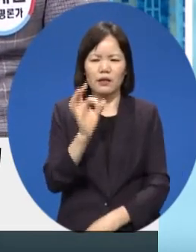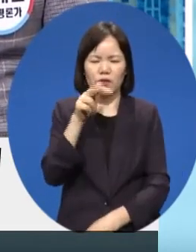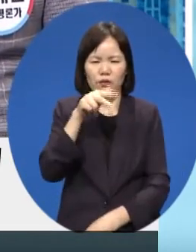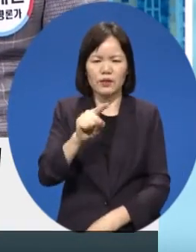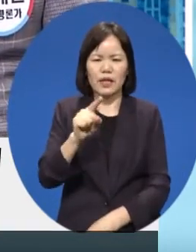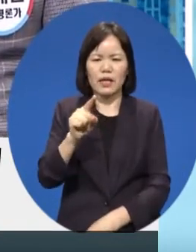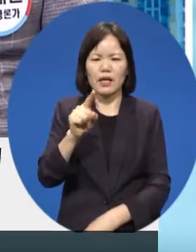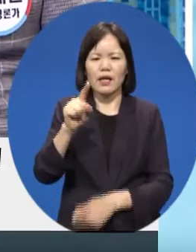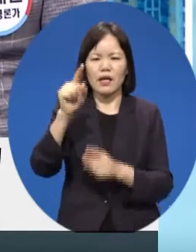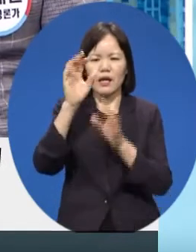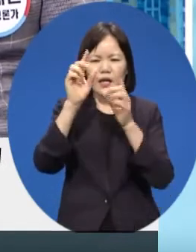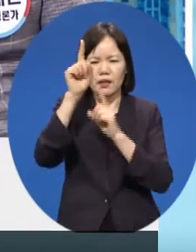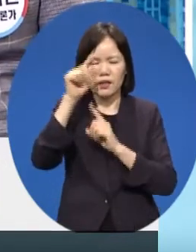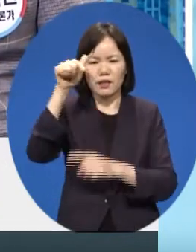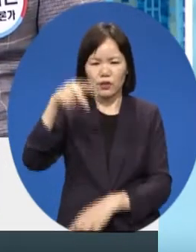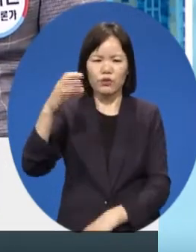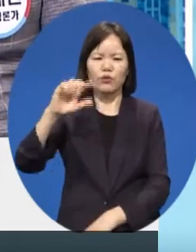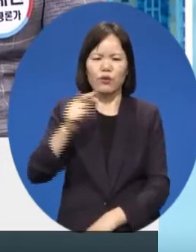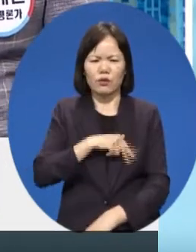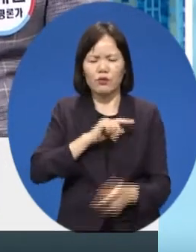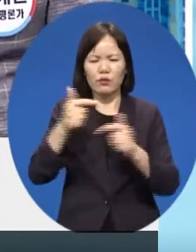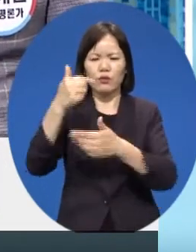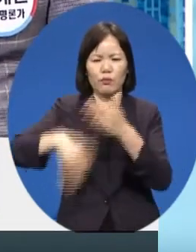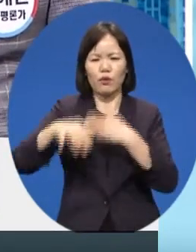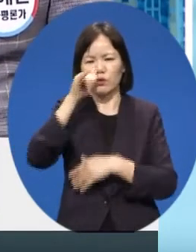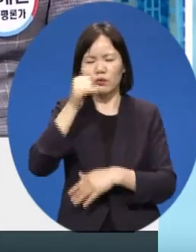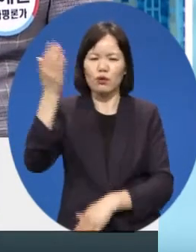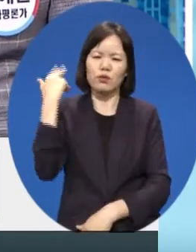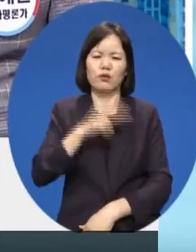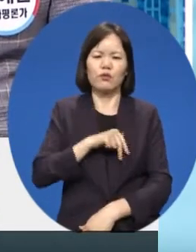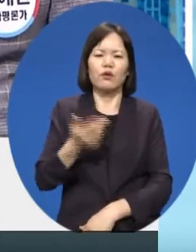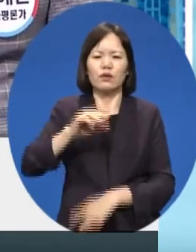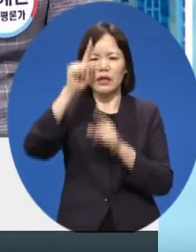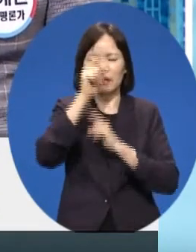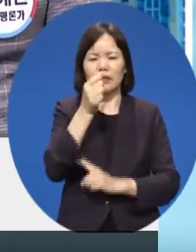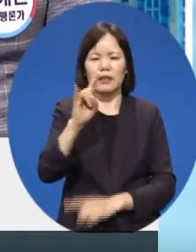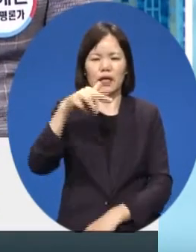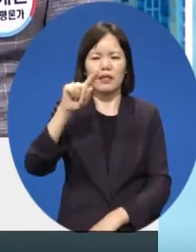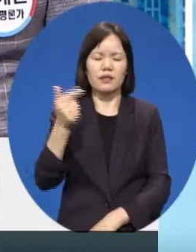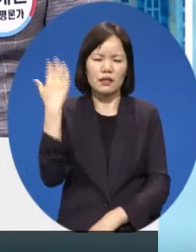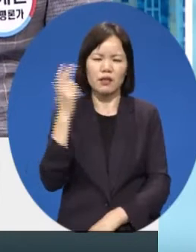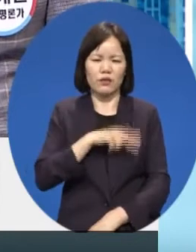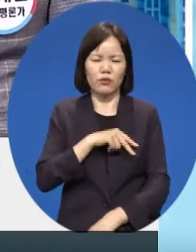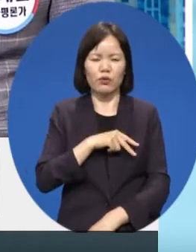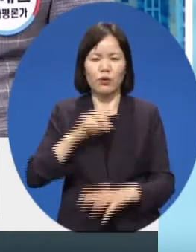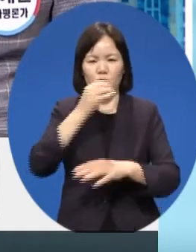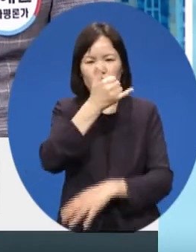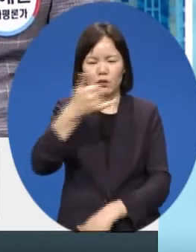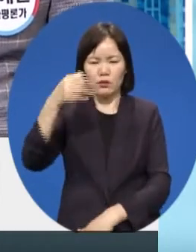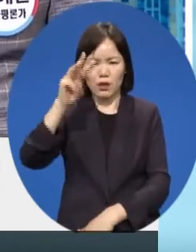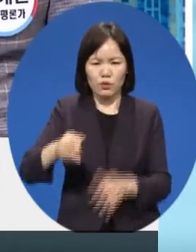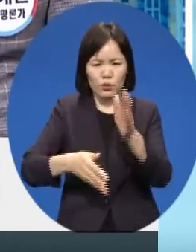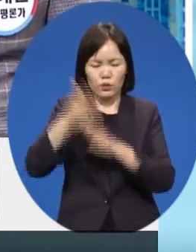명계의 실제로 불리는 이규민 의원 등은 다 빠져 있습니다 그리고 전직원 이긴 합니다만 이해찬 전 대표 같은 경우도 세종시의 갑자기